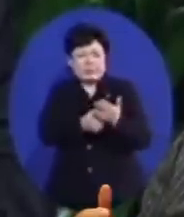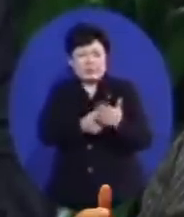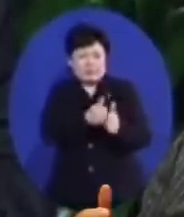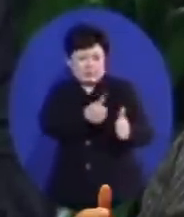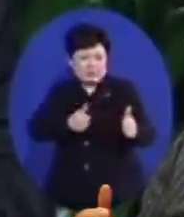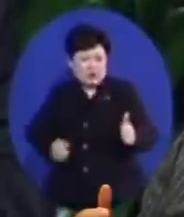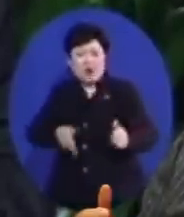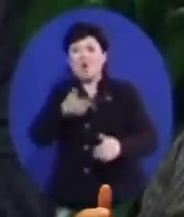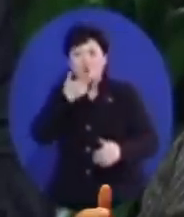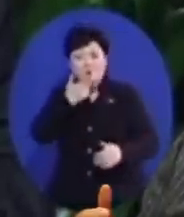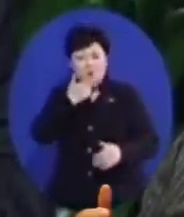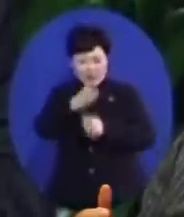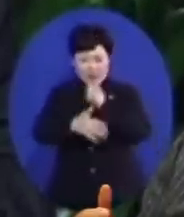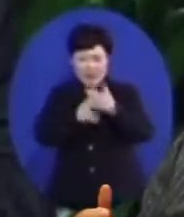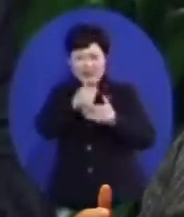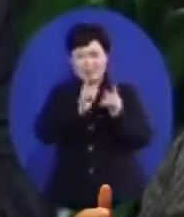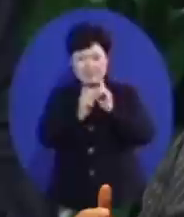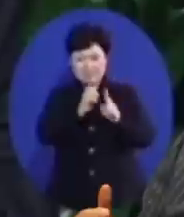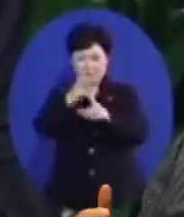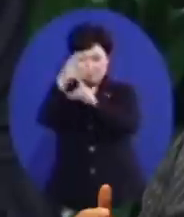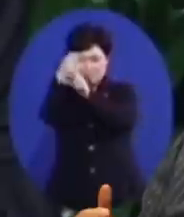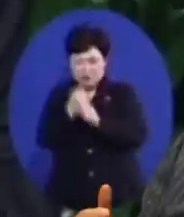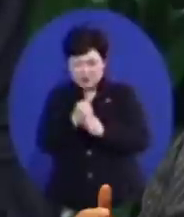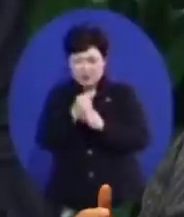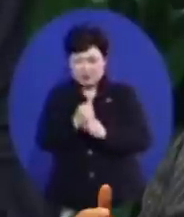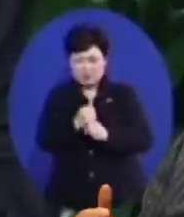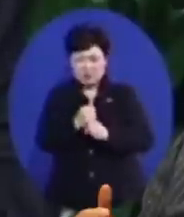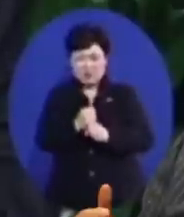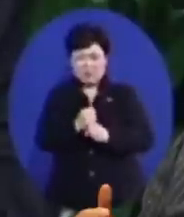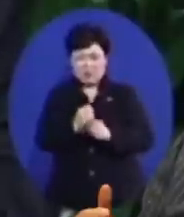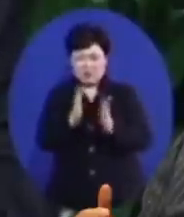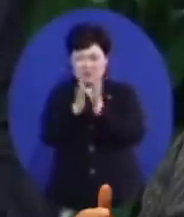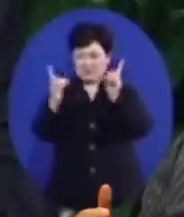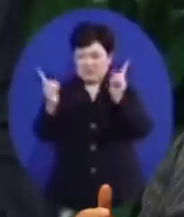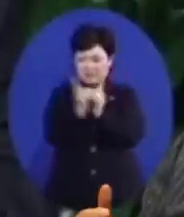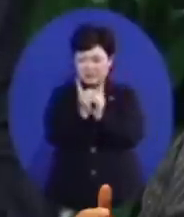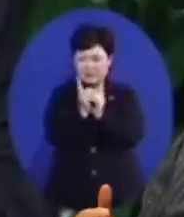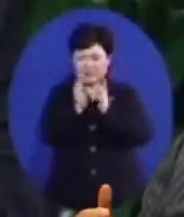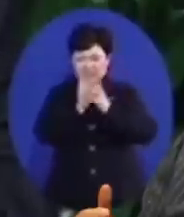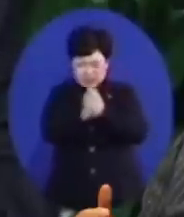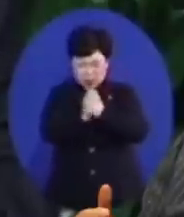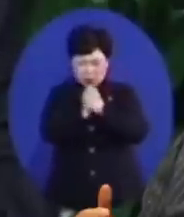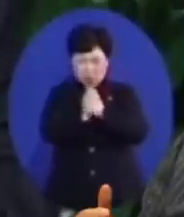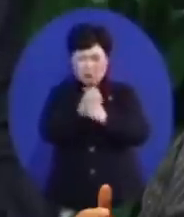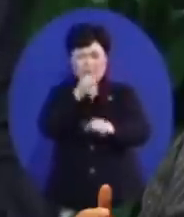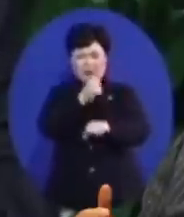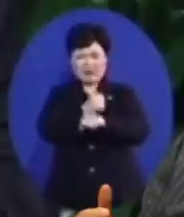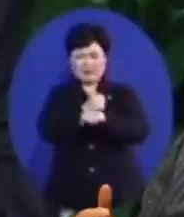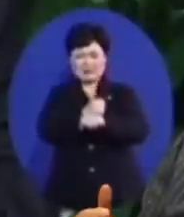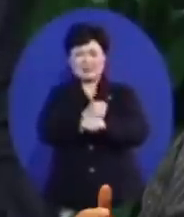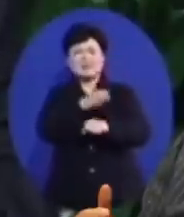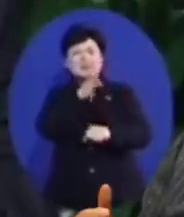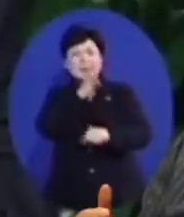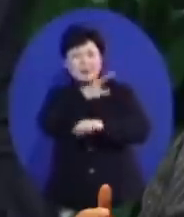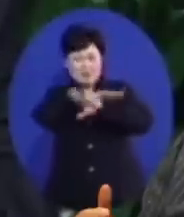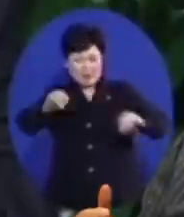것이 아니라 하나님의 말씀을 가지고 정면으로 대결해서 기도하는 것이 대결하는